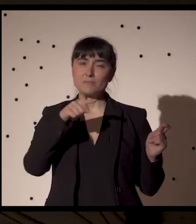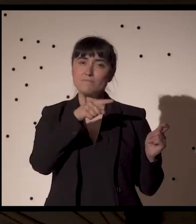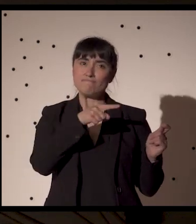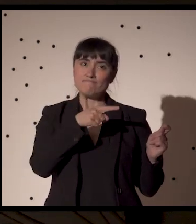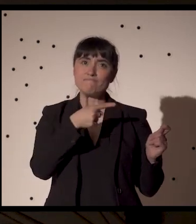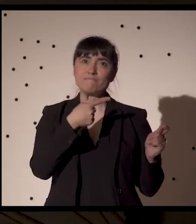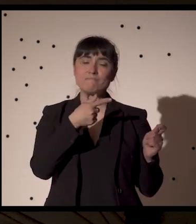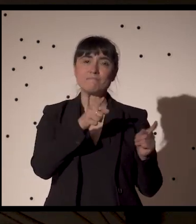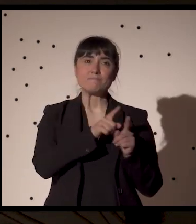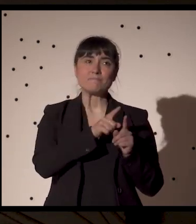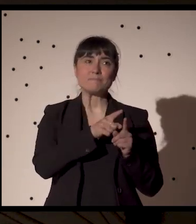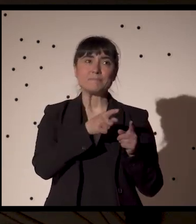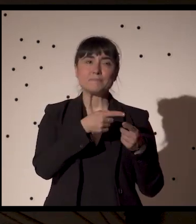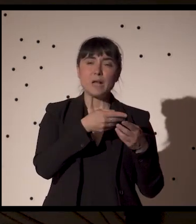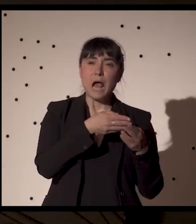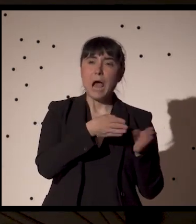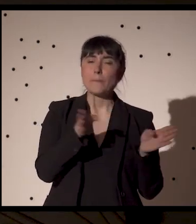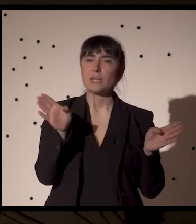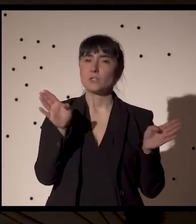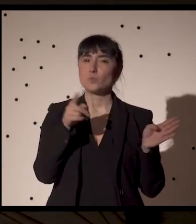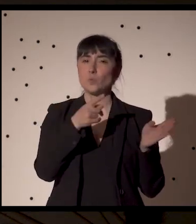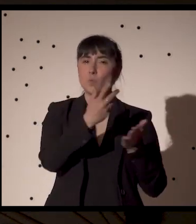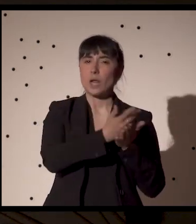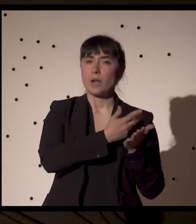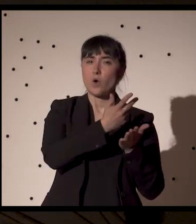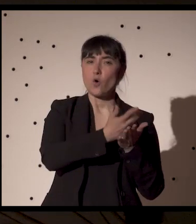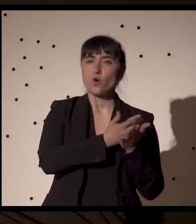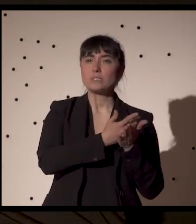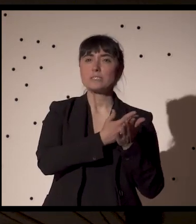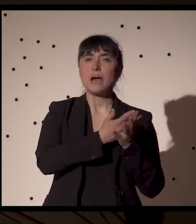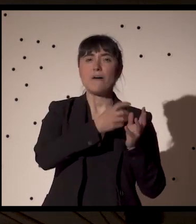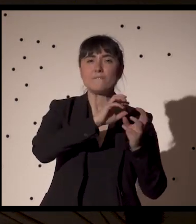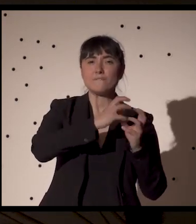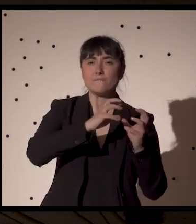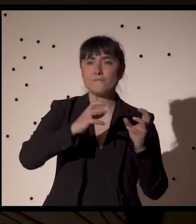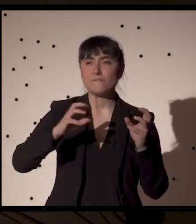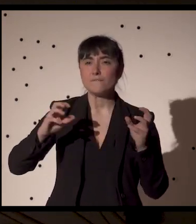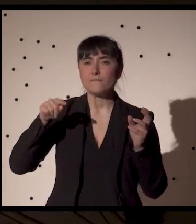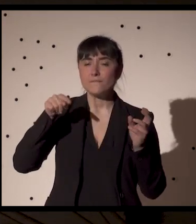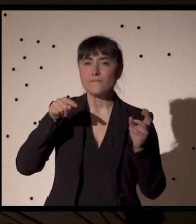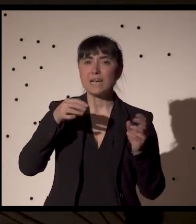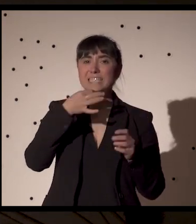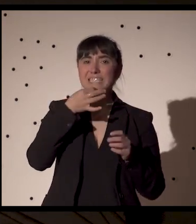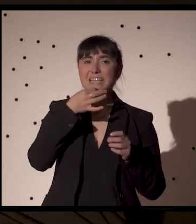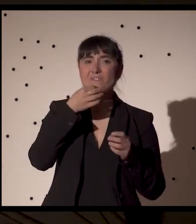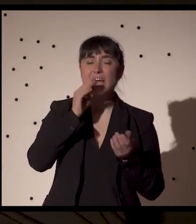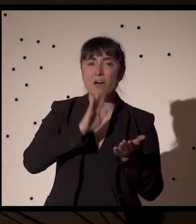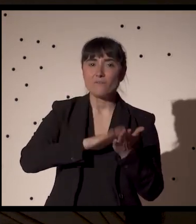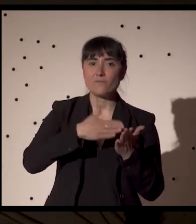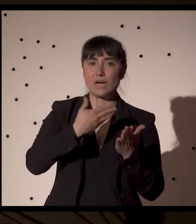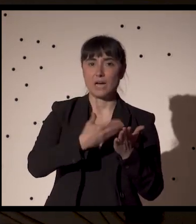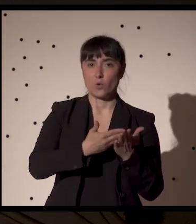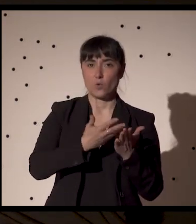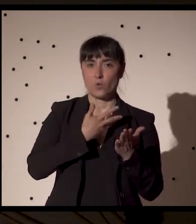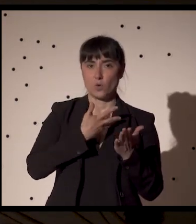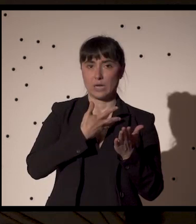di apertura e di sguardo alle pluralità alle diversità come valore insomma temi che il piccolo